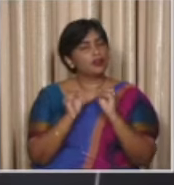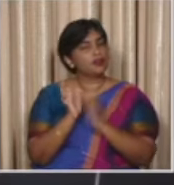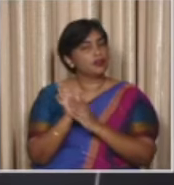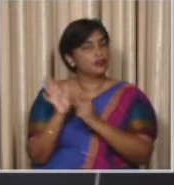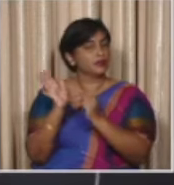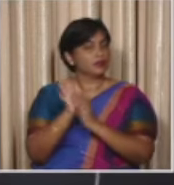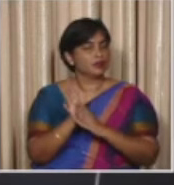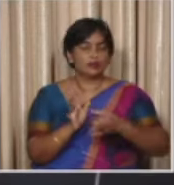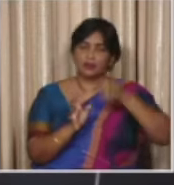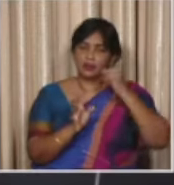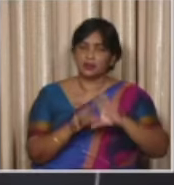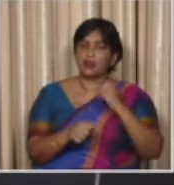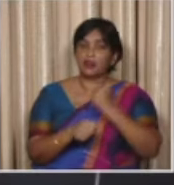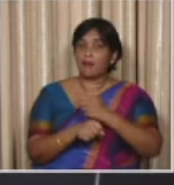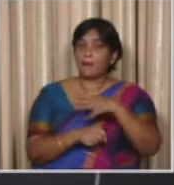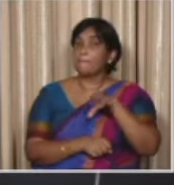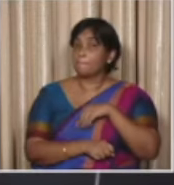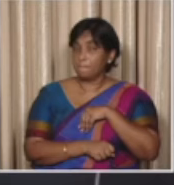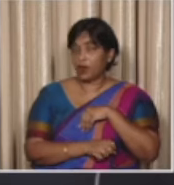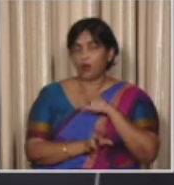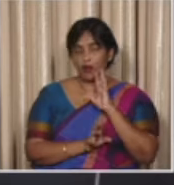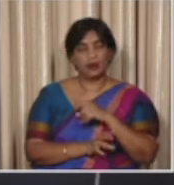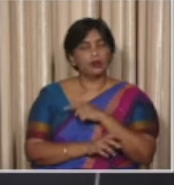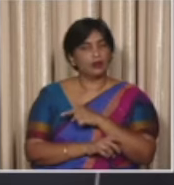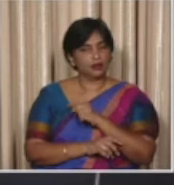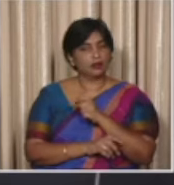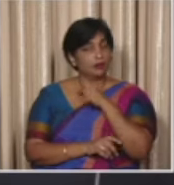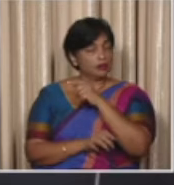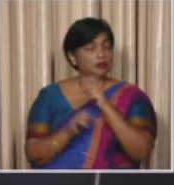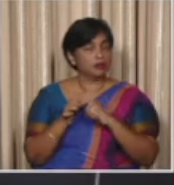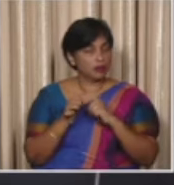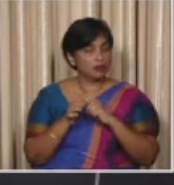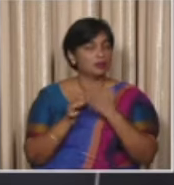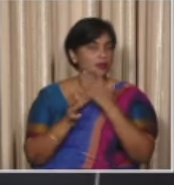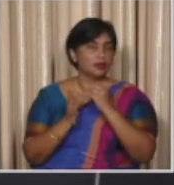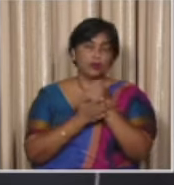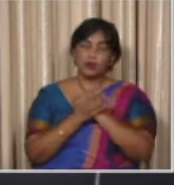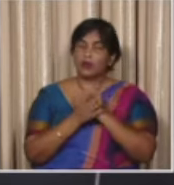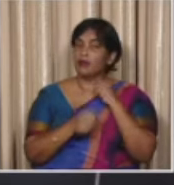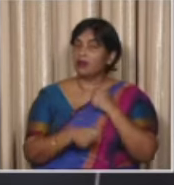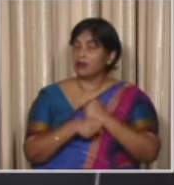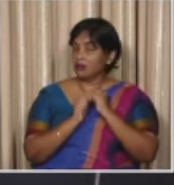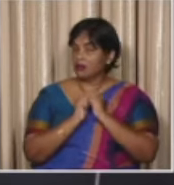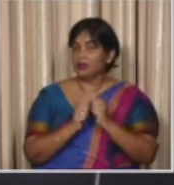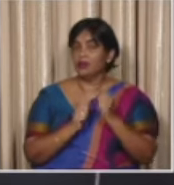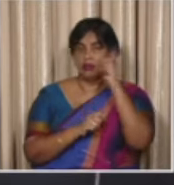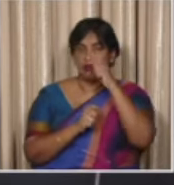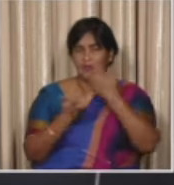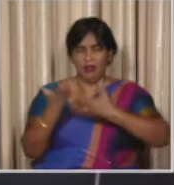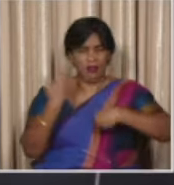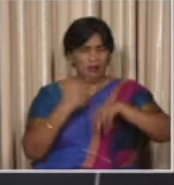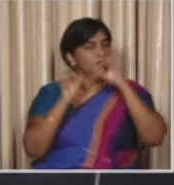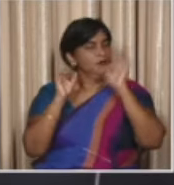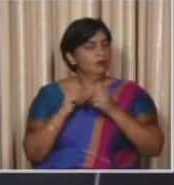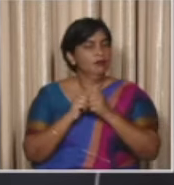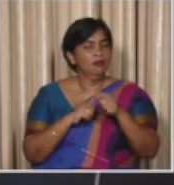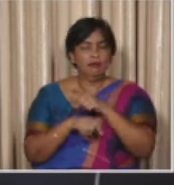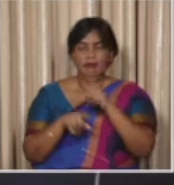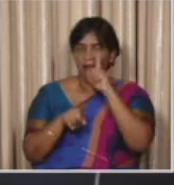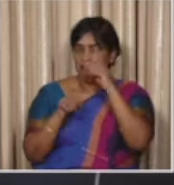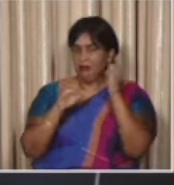නිර්දේශ කළ නමුත් ඒක භාණ්ඩාගාරයේ පිළිගන්න ඕනේ. මොකද ඒ ඇයට ප්‍රශ්න ඉන්නේ සමස්ත රාජ්‍ය සේම නැවත මේක පටලව ගන්න නැතුව කිරීම.